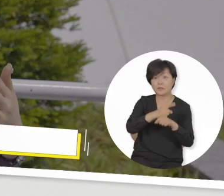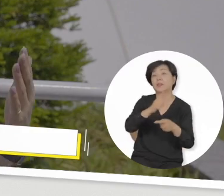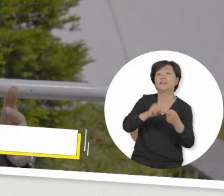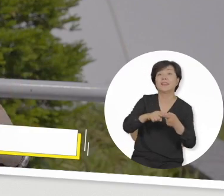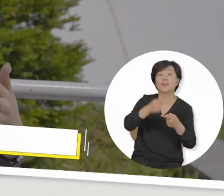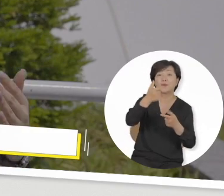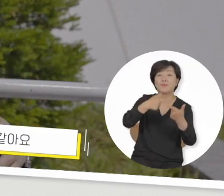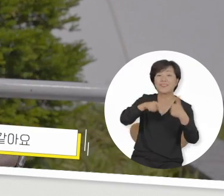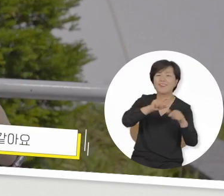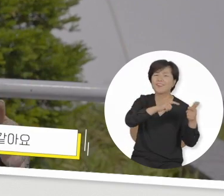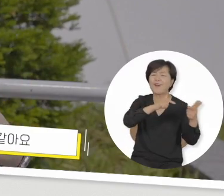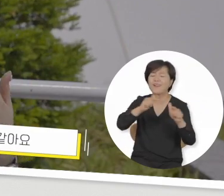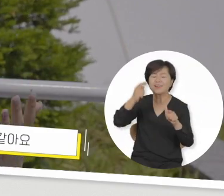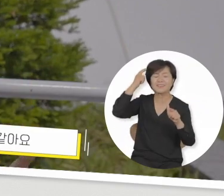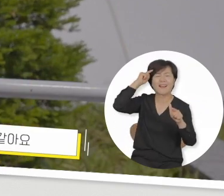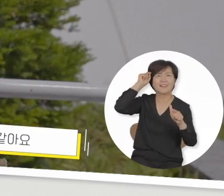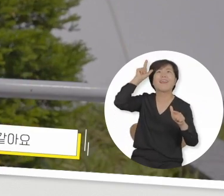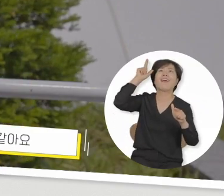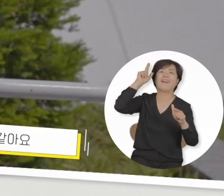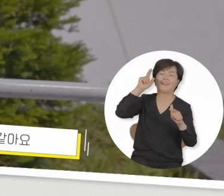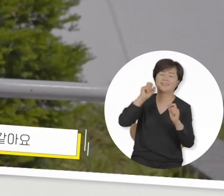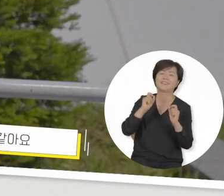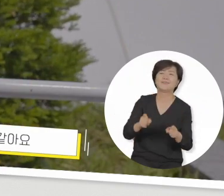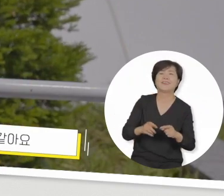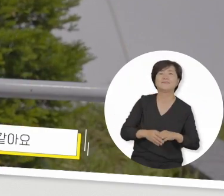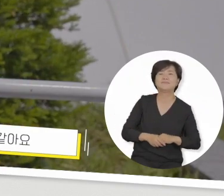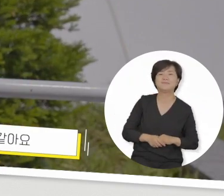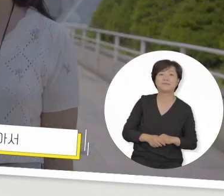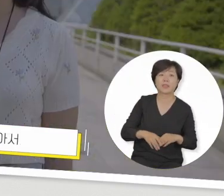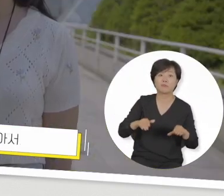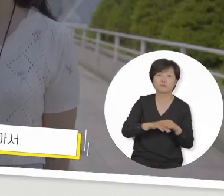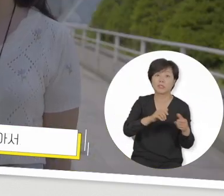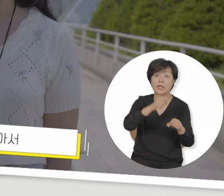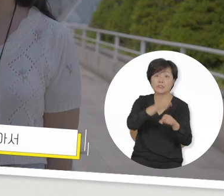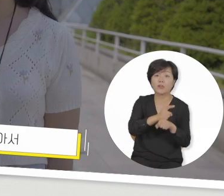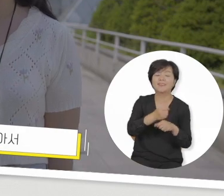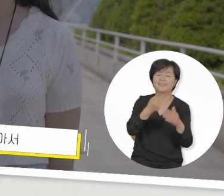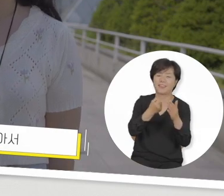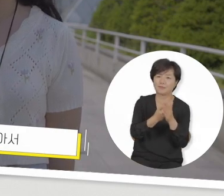다양성에 대해서 좀 더 여러 가지로 생각해 볼 수 있는 그런 기회인 것 같아요. 문화